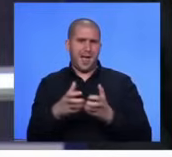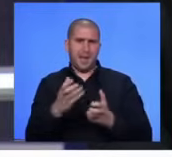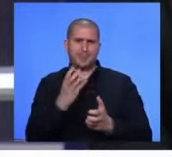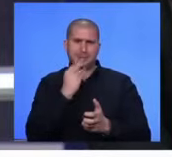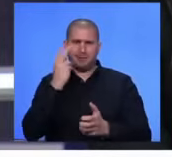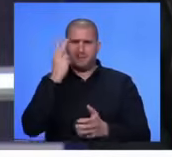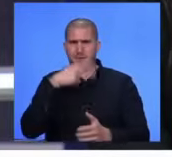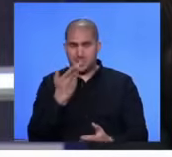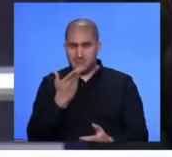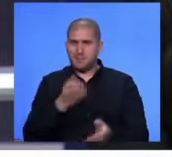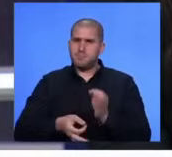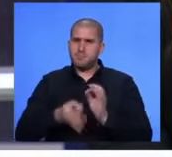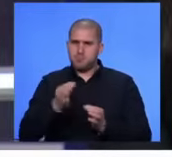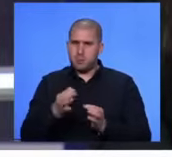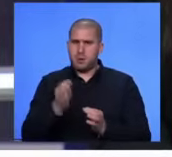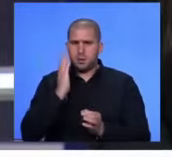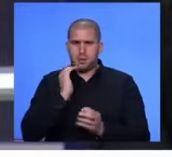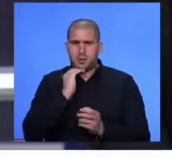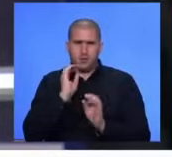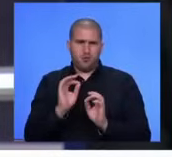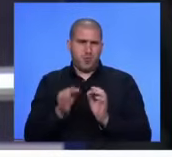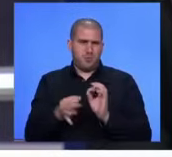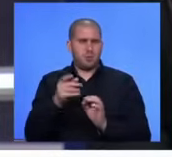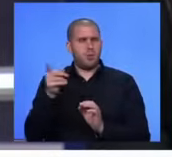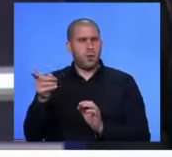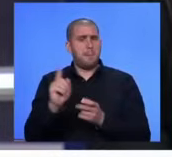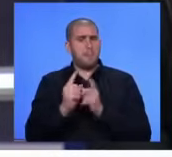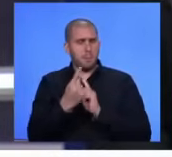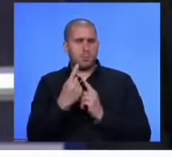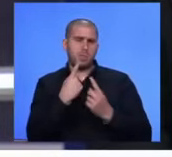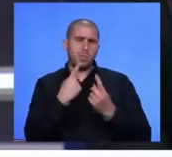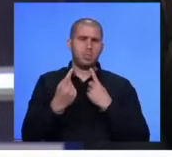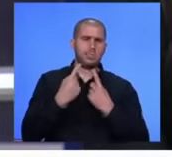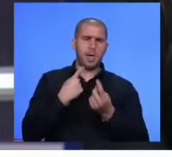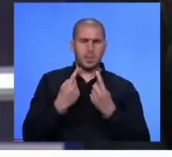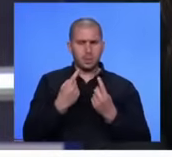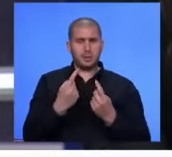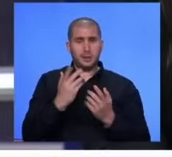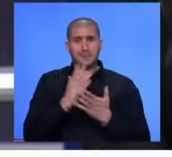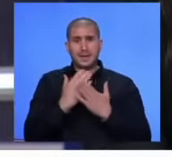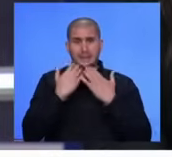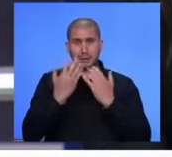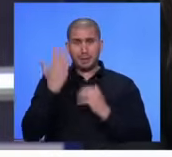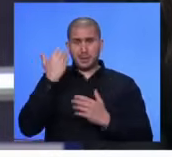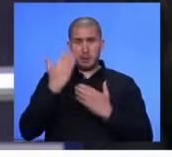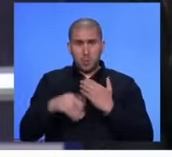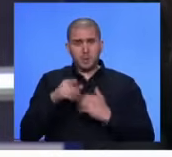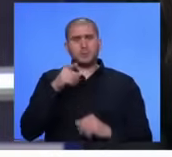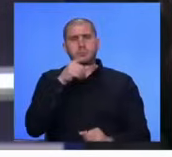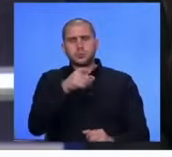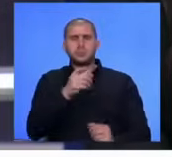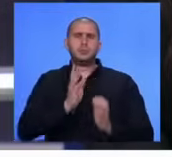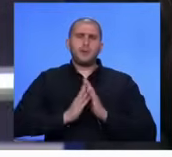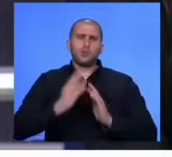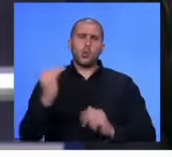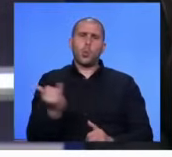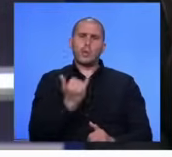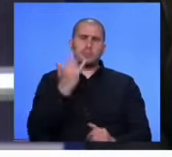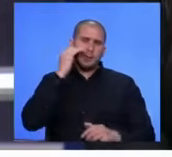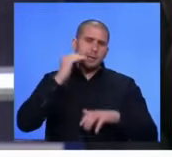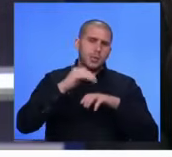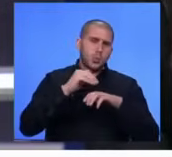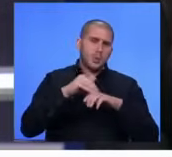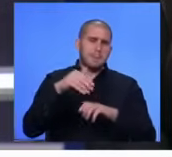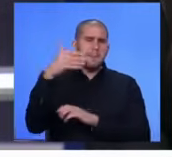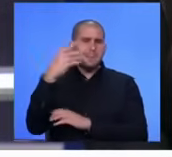אגב, במשפט, באלף בית של משפט, הוא פשוט דן בהם, וכפי שהסברתי בפעם הקודמת, הוא בעצם מבקש כל הזמן עדכונים